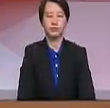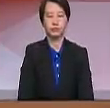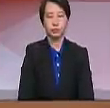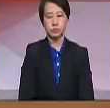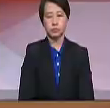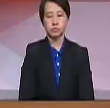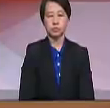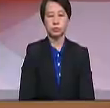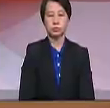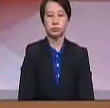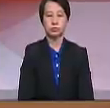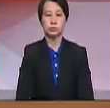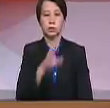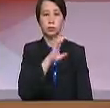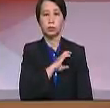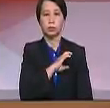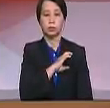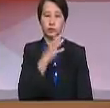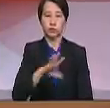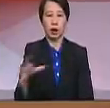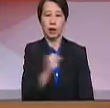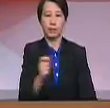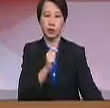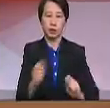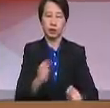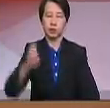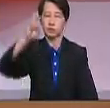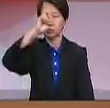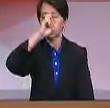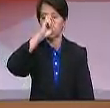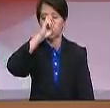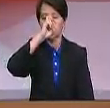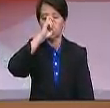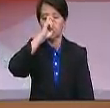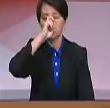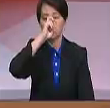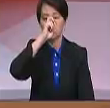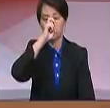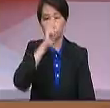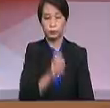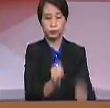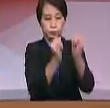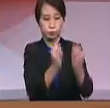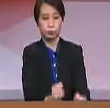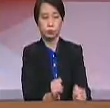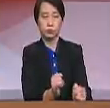PDRM telah mengambil tindakan tegas terhadap individu